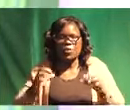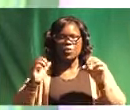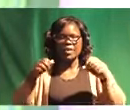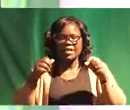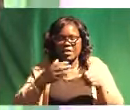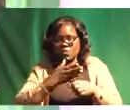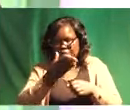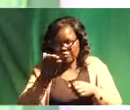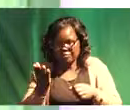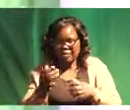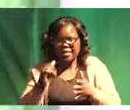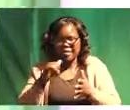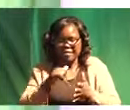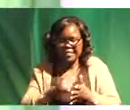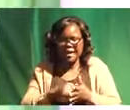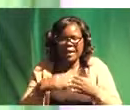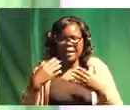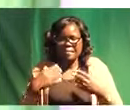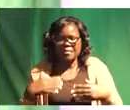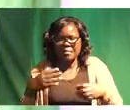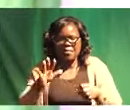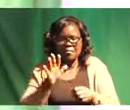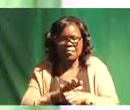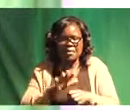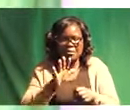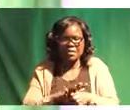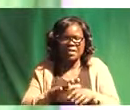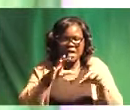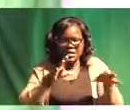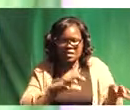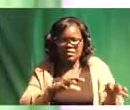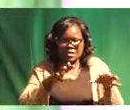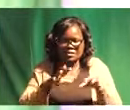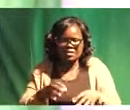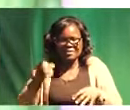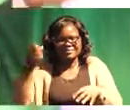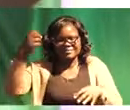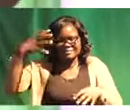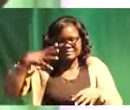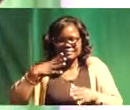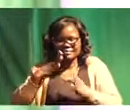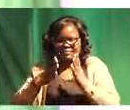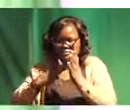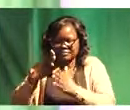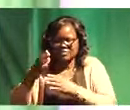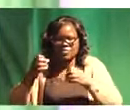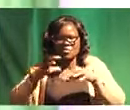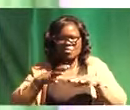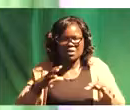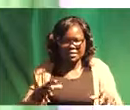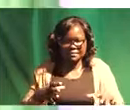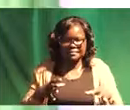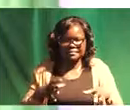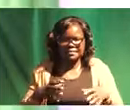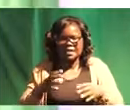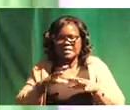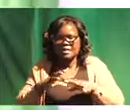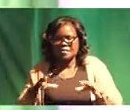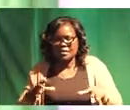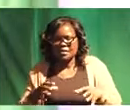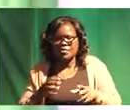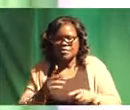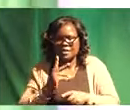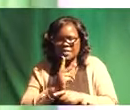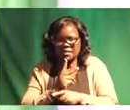Tulikubaliana na nyinyi ya kwamba watu wengi bado wanaangaika kwenye jua wakipanga mambo ya soko. Soko